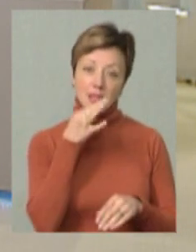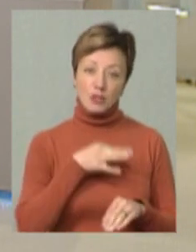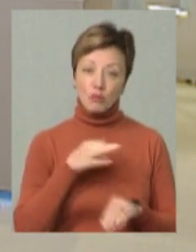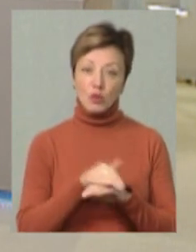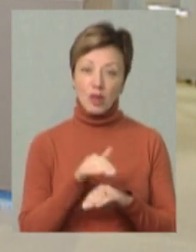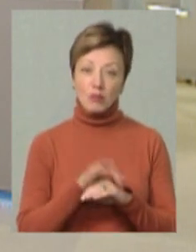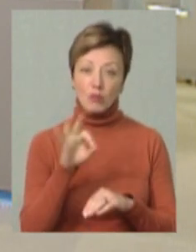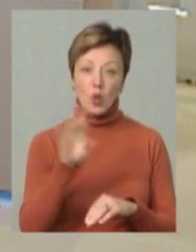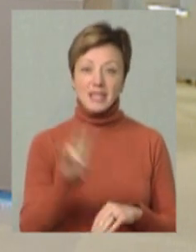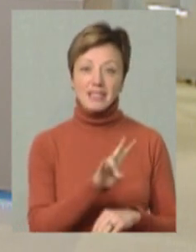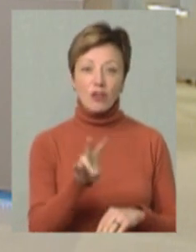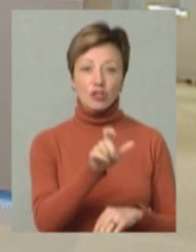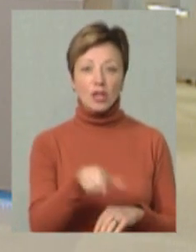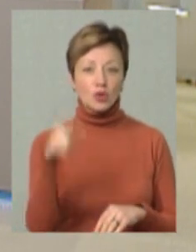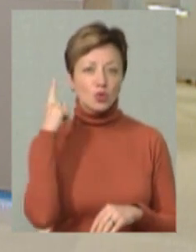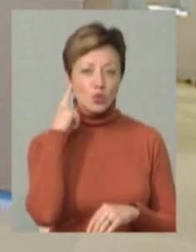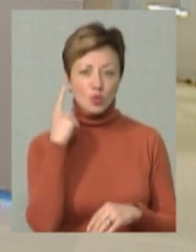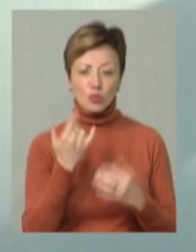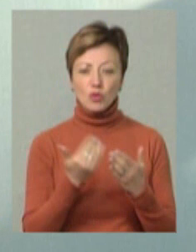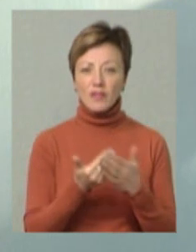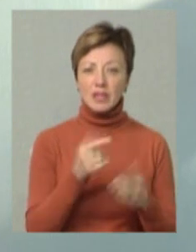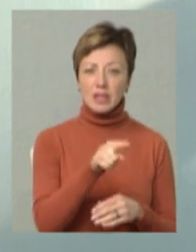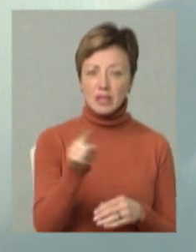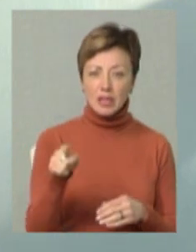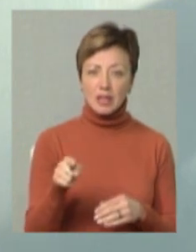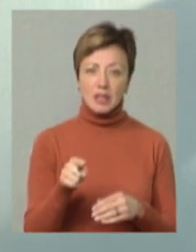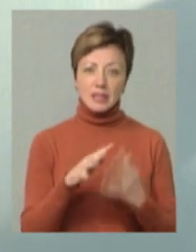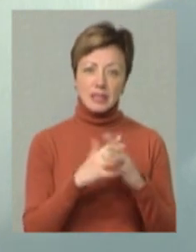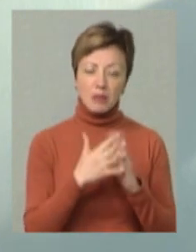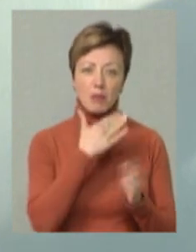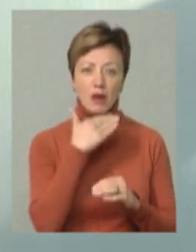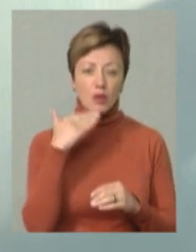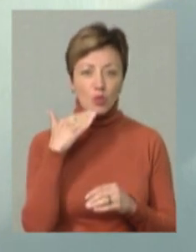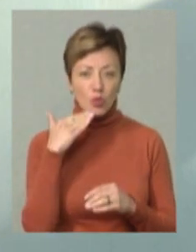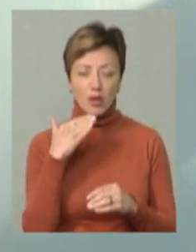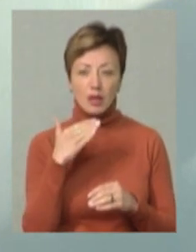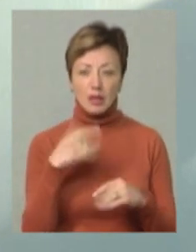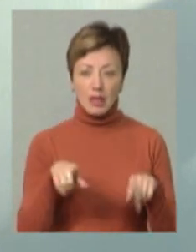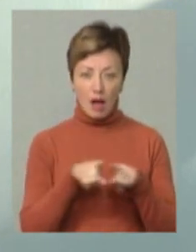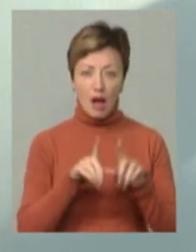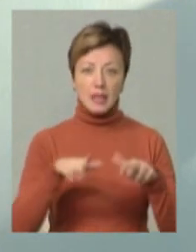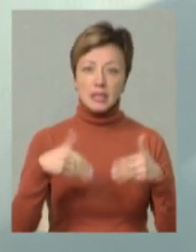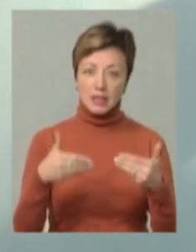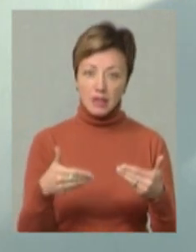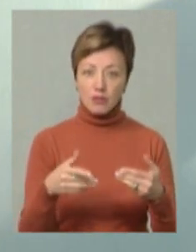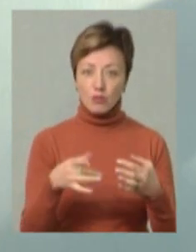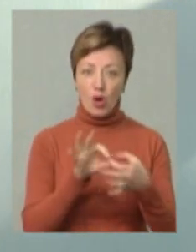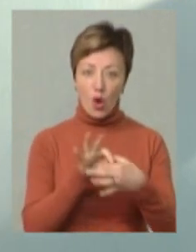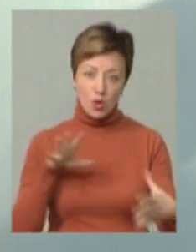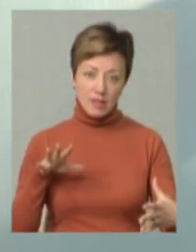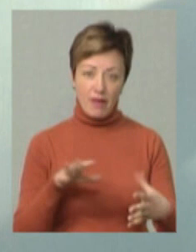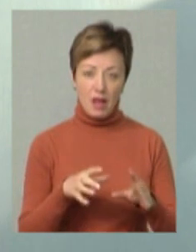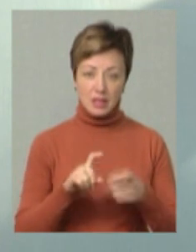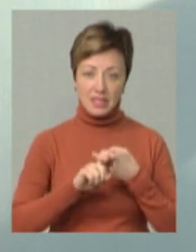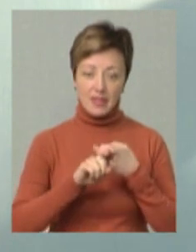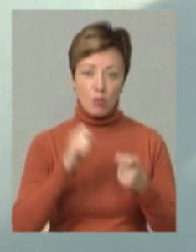що стосується священників. От чуємо, що від них, навіть від сільських багатьох священників, йде така ініціатива, щоб розривати ці